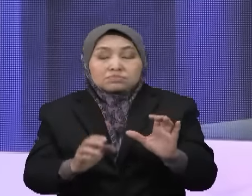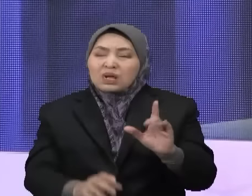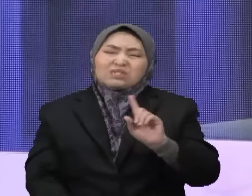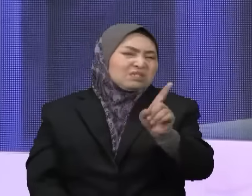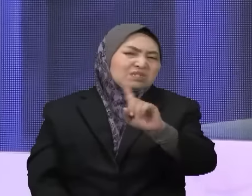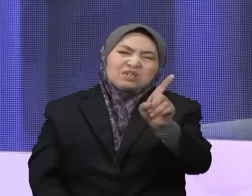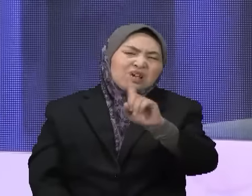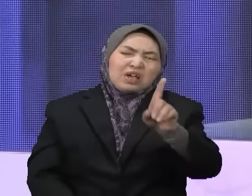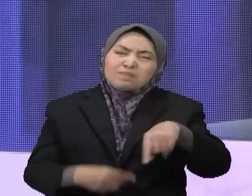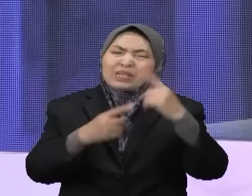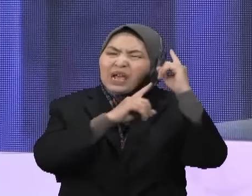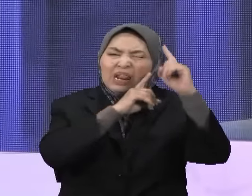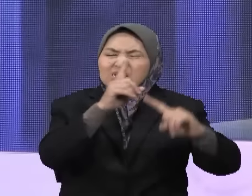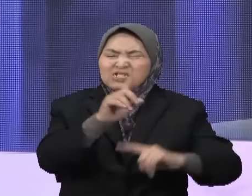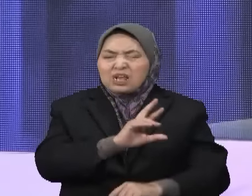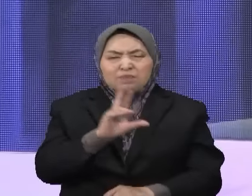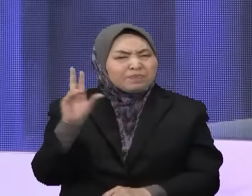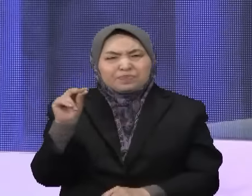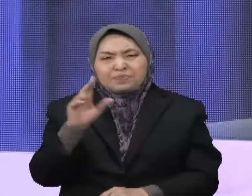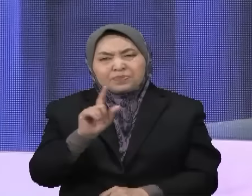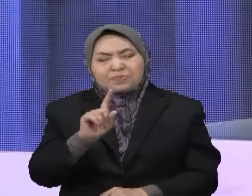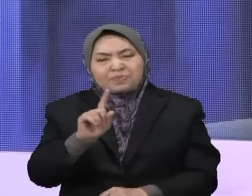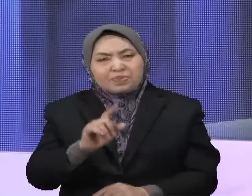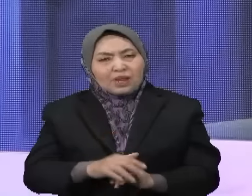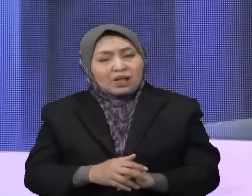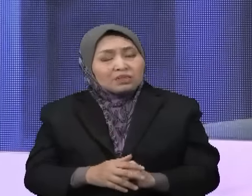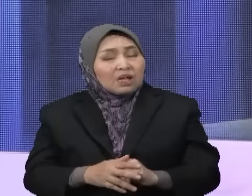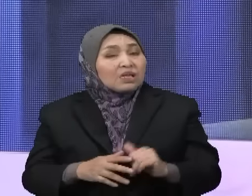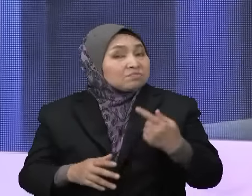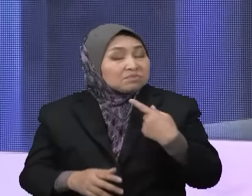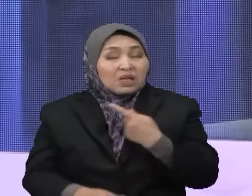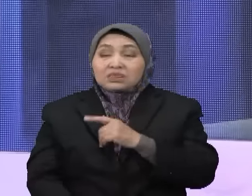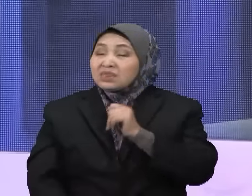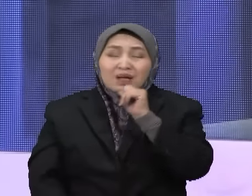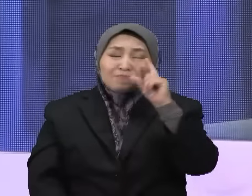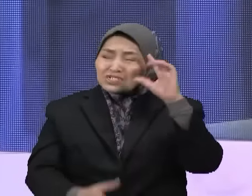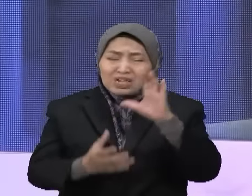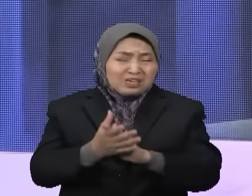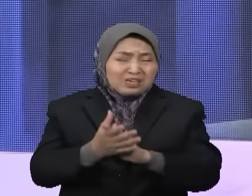alasan. Yang kedua, lan nu'mina lakum, kami tidak akan percaya pada kamu. Dan yang ketiga,